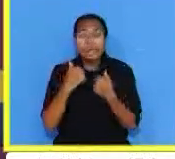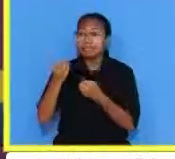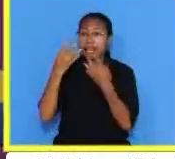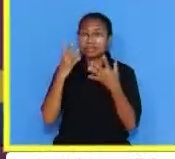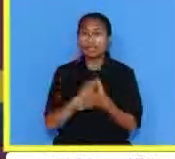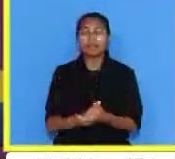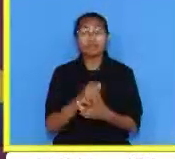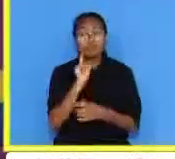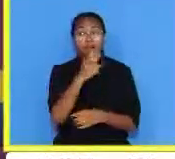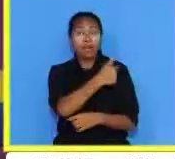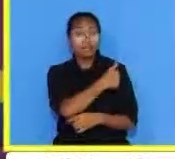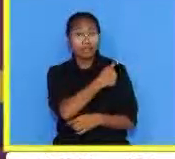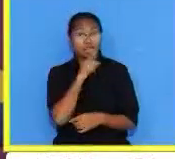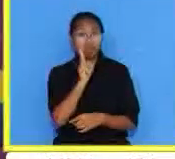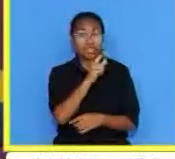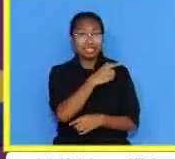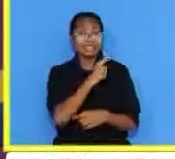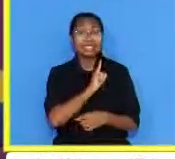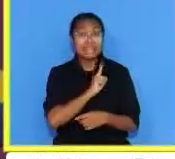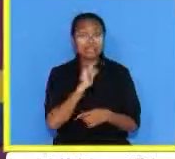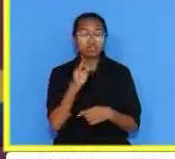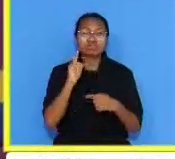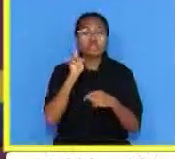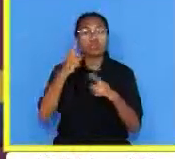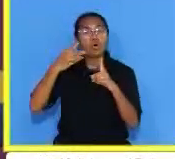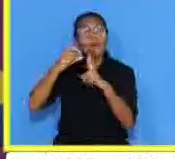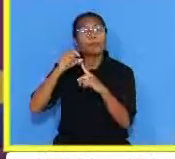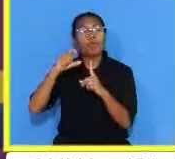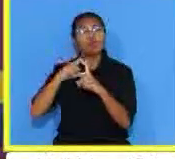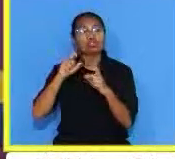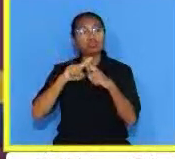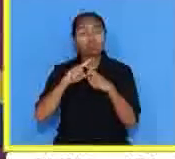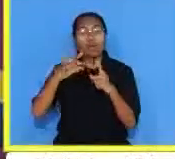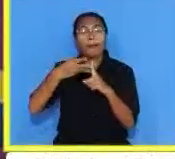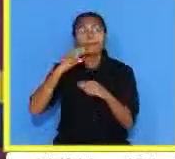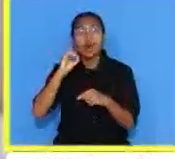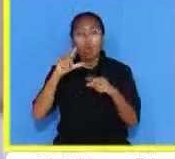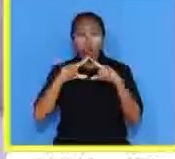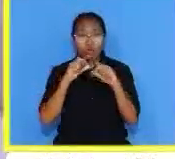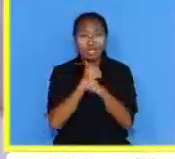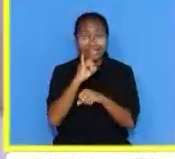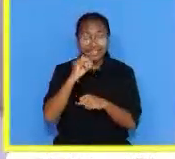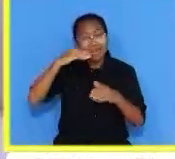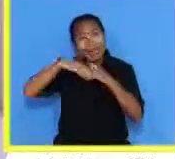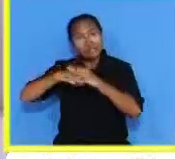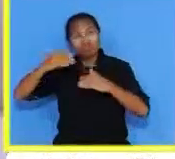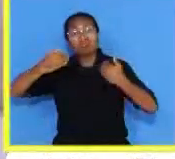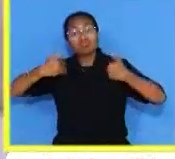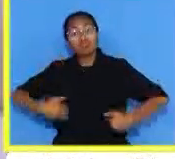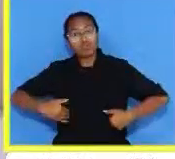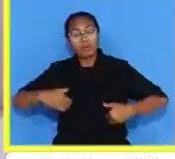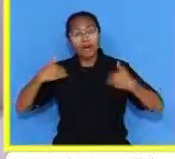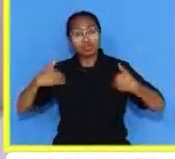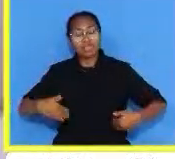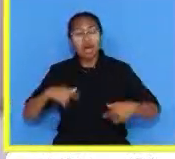Vaksin itu sendiri adalah suatu produk biologis yang dimasukkan ke dalam tubuh manusia untuk